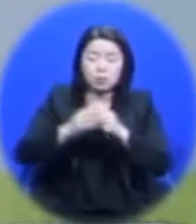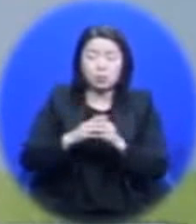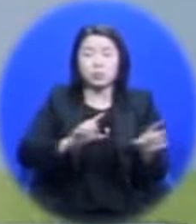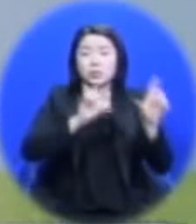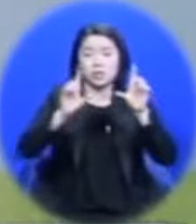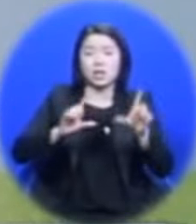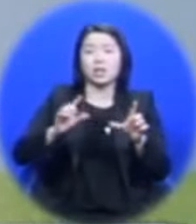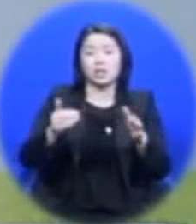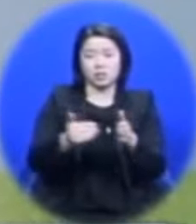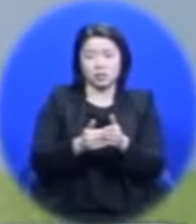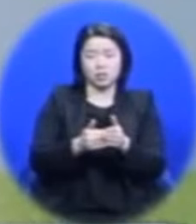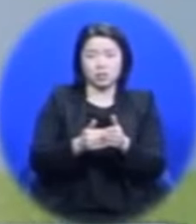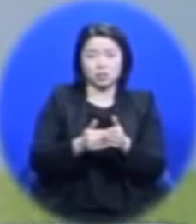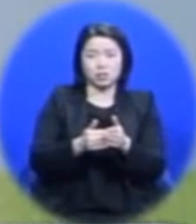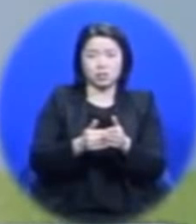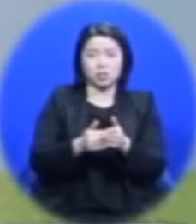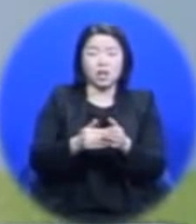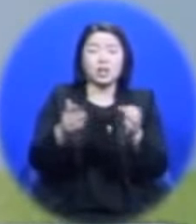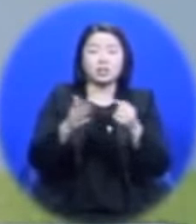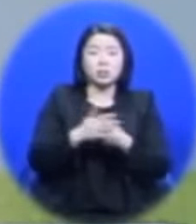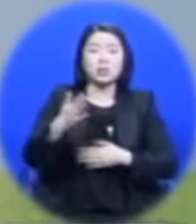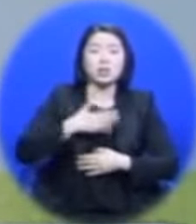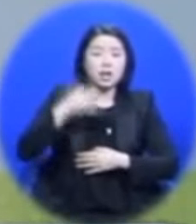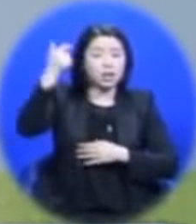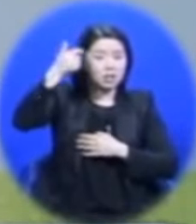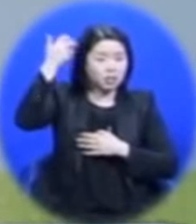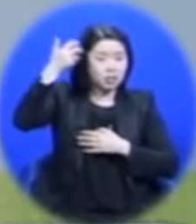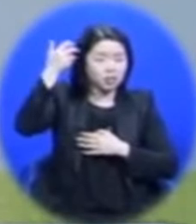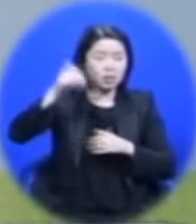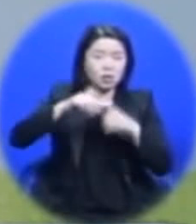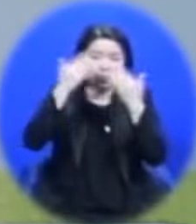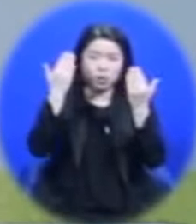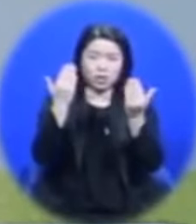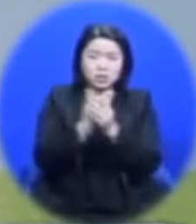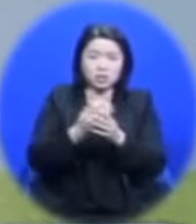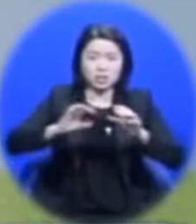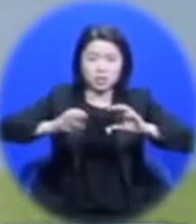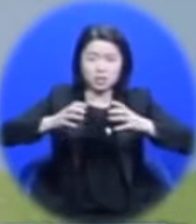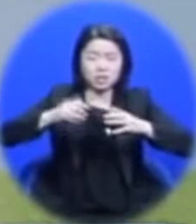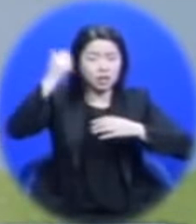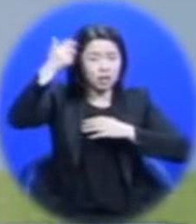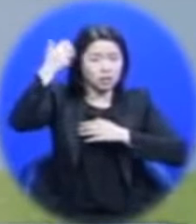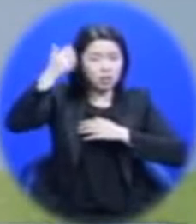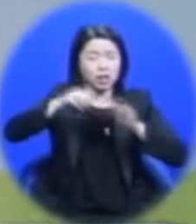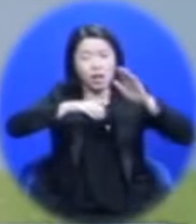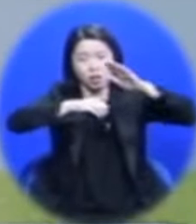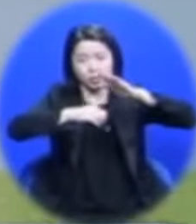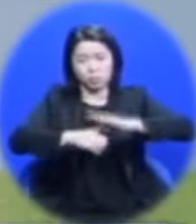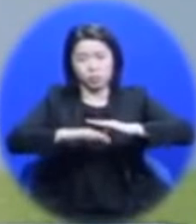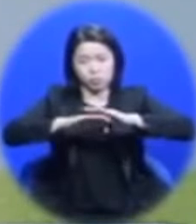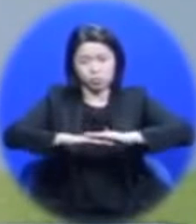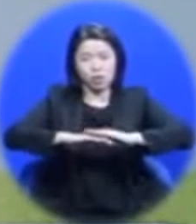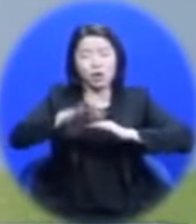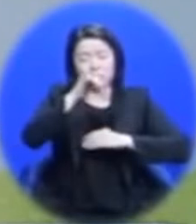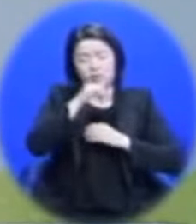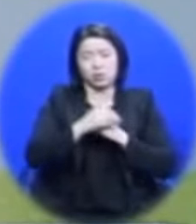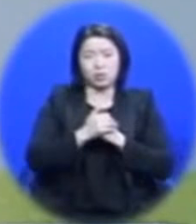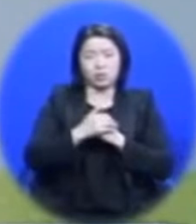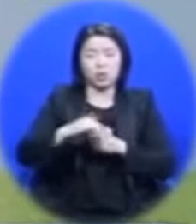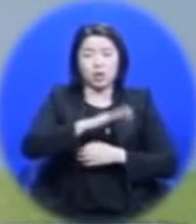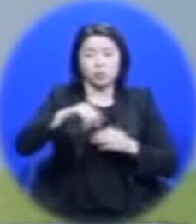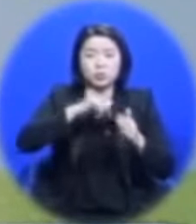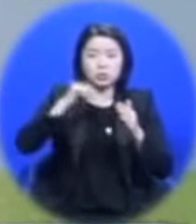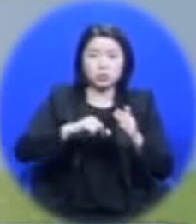살았어요. 그래서 내 영이 완전히 세상의 영에 눌려 있는 거예요. 우리